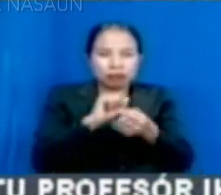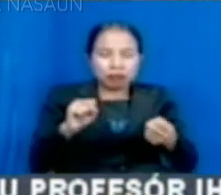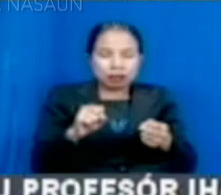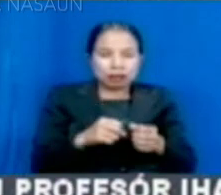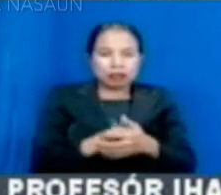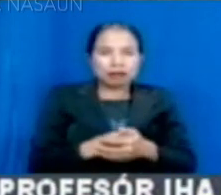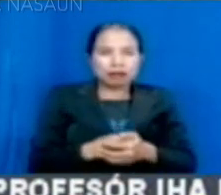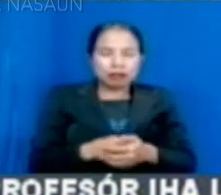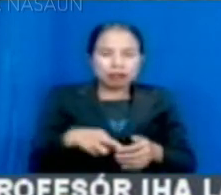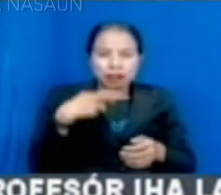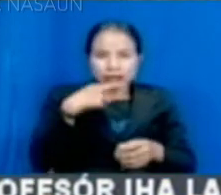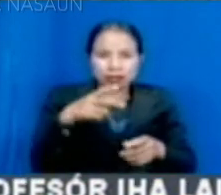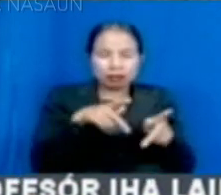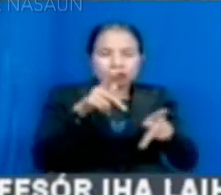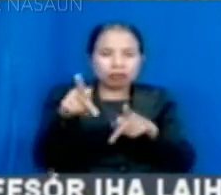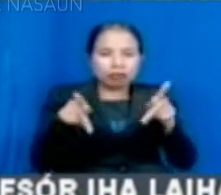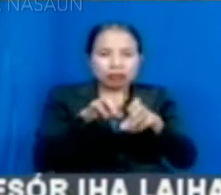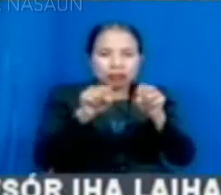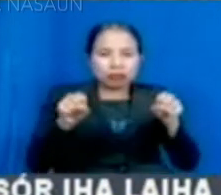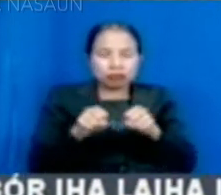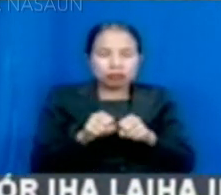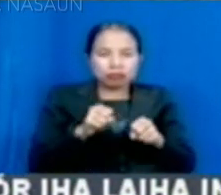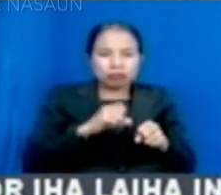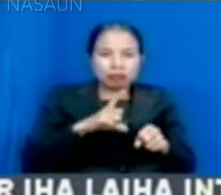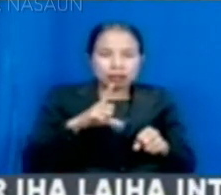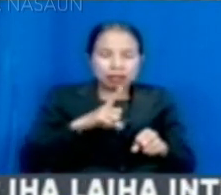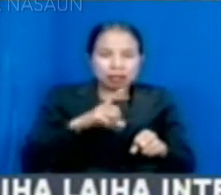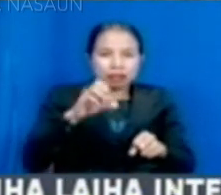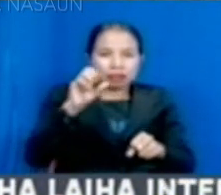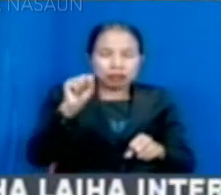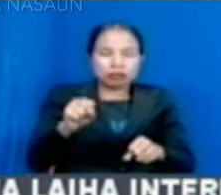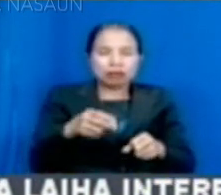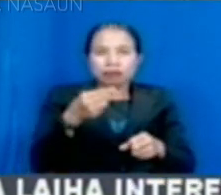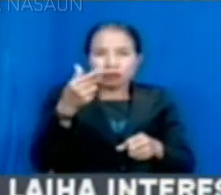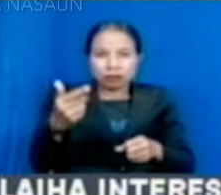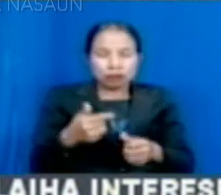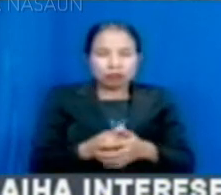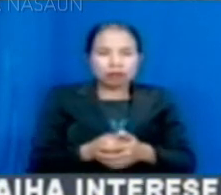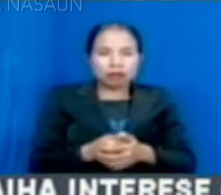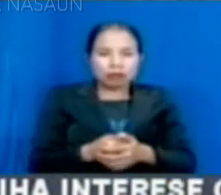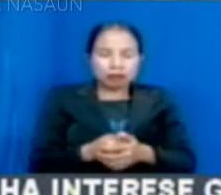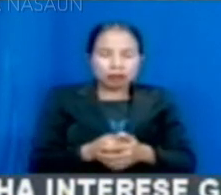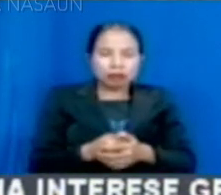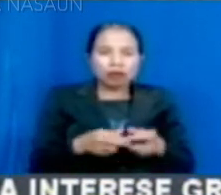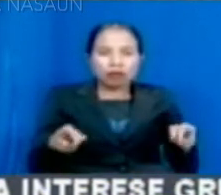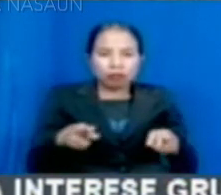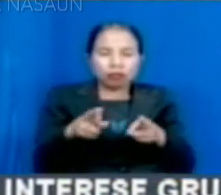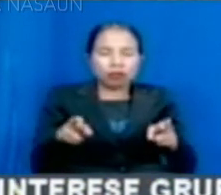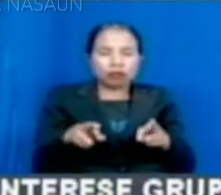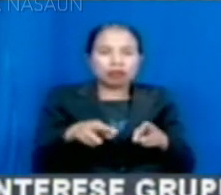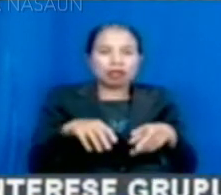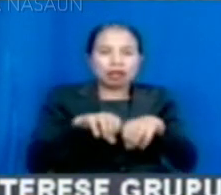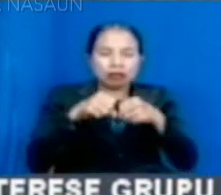be lakukan ini amak ida utuan eh komesa mata nak subuh na idane amnya subuh